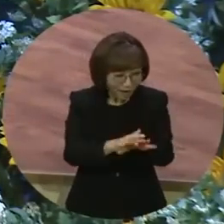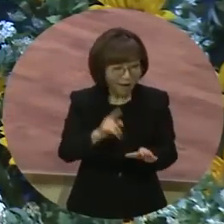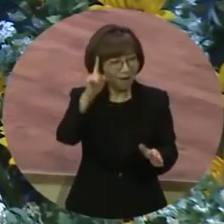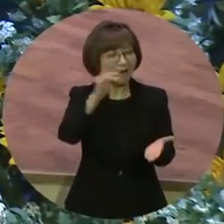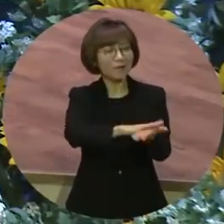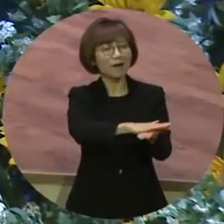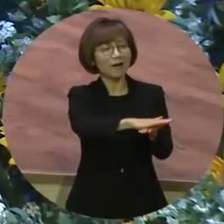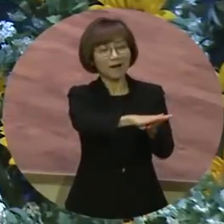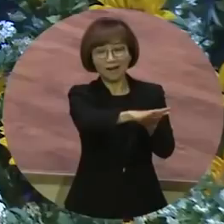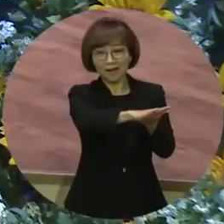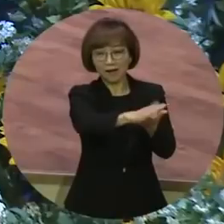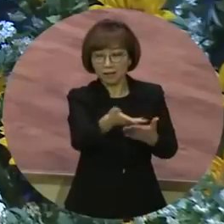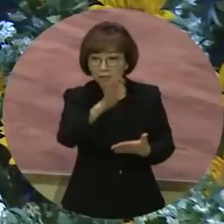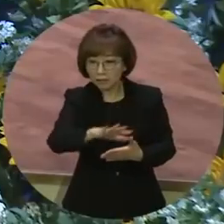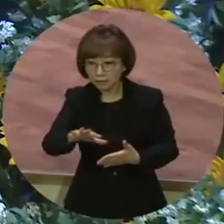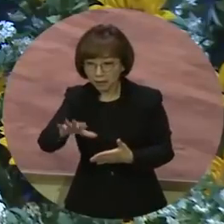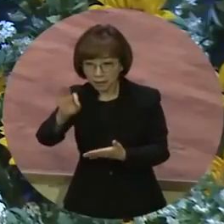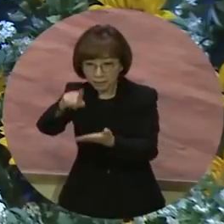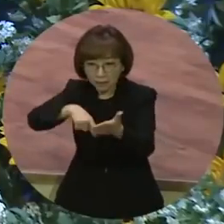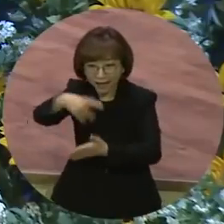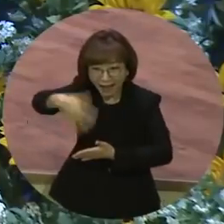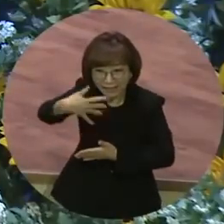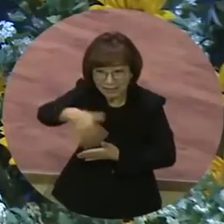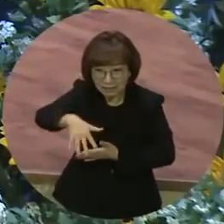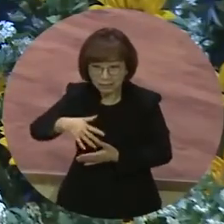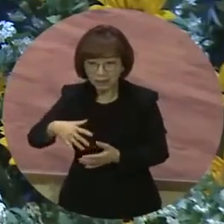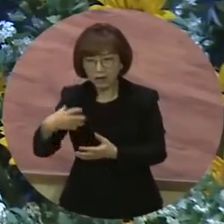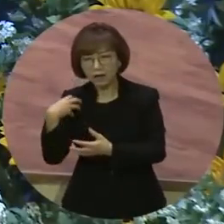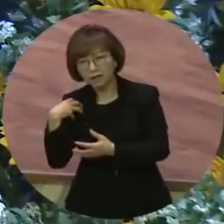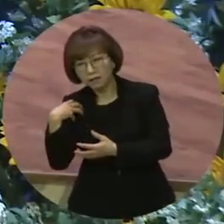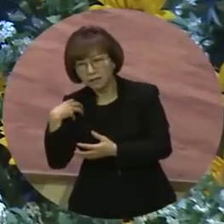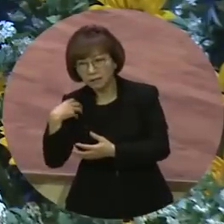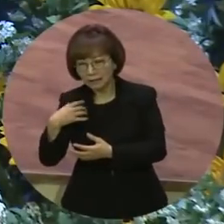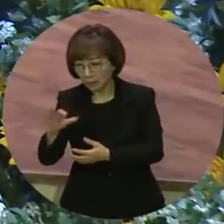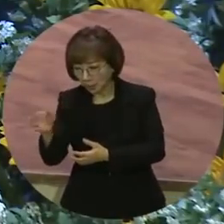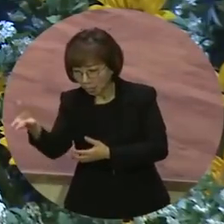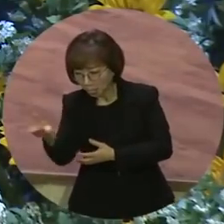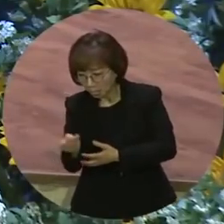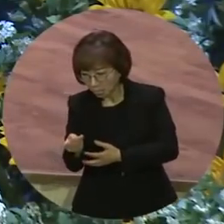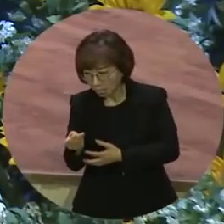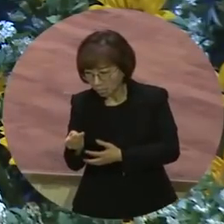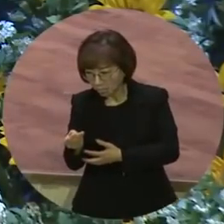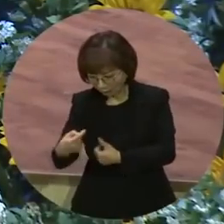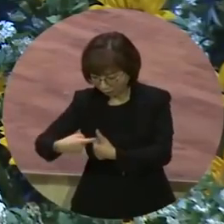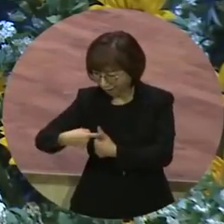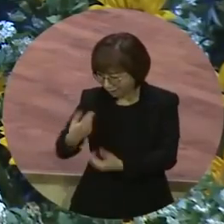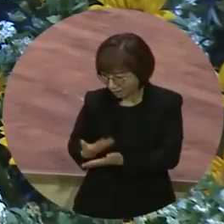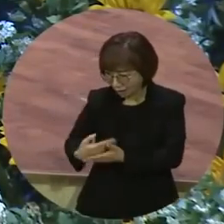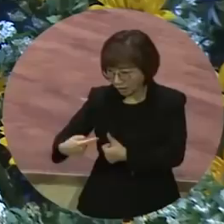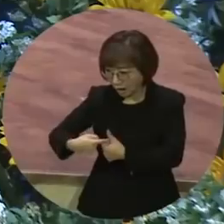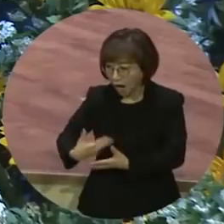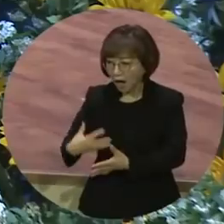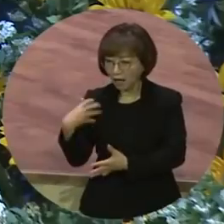늘 심적 부담이 있어요. 저 빚을 갚아야 되는데 심적 부담이 있잖아요. 이 빚진